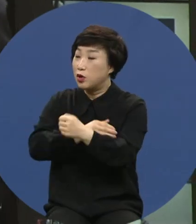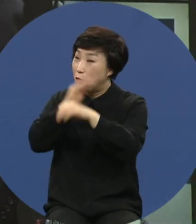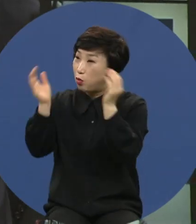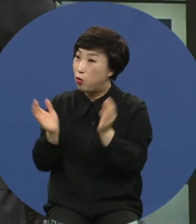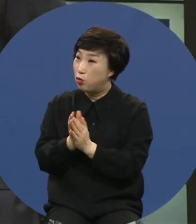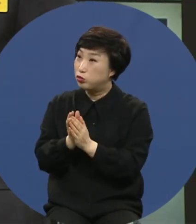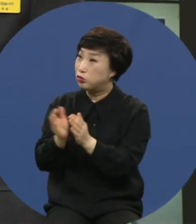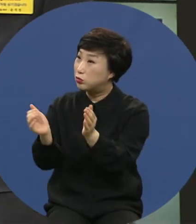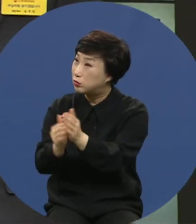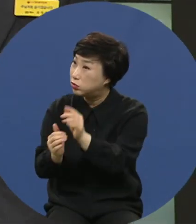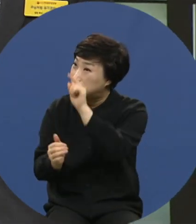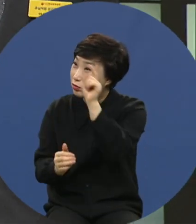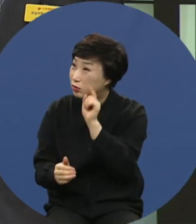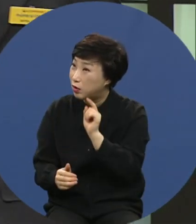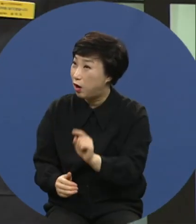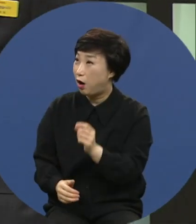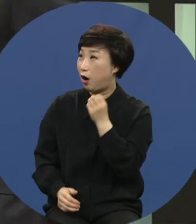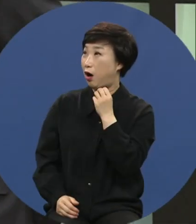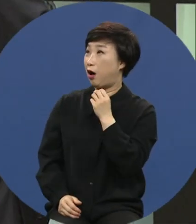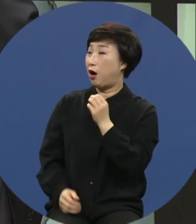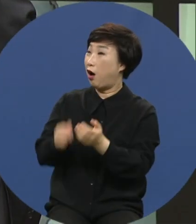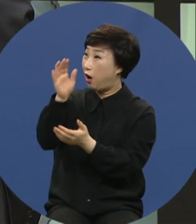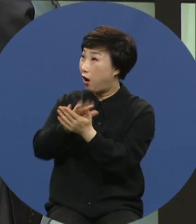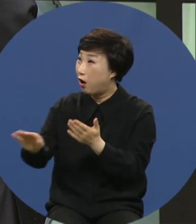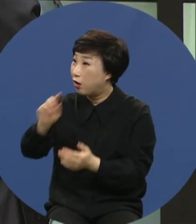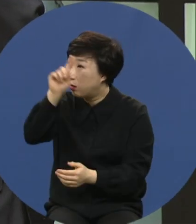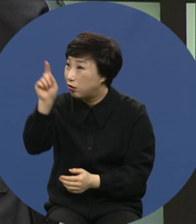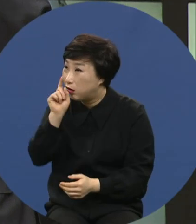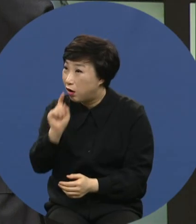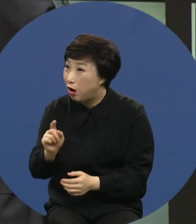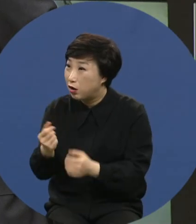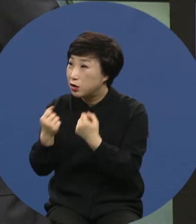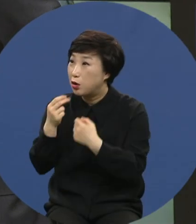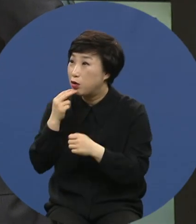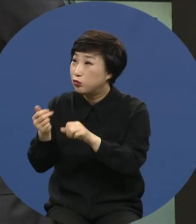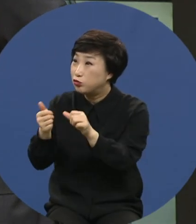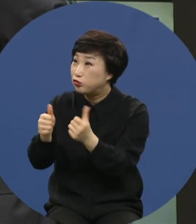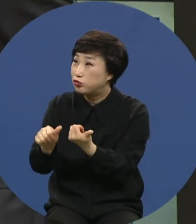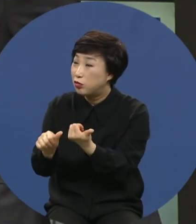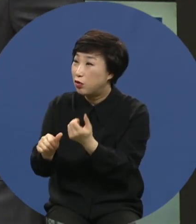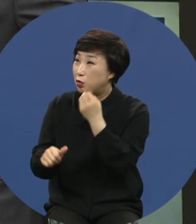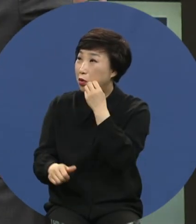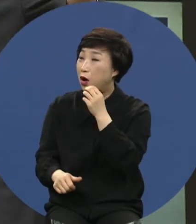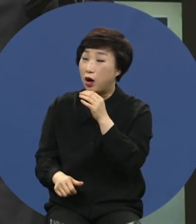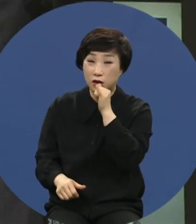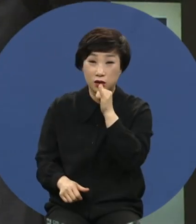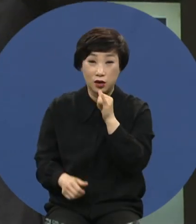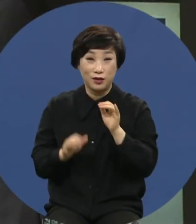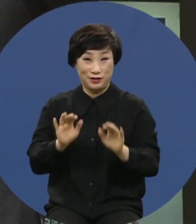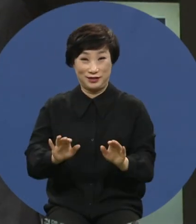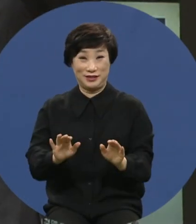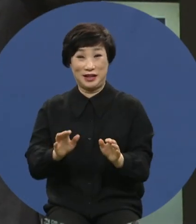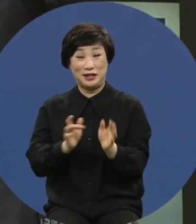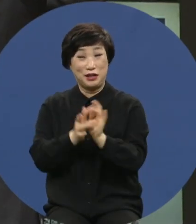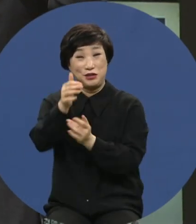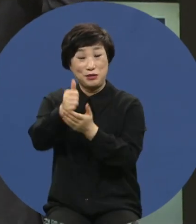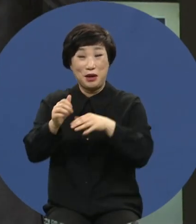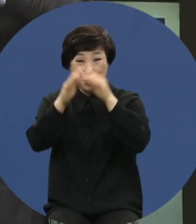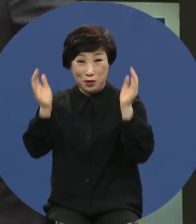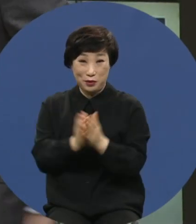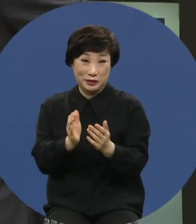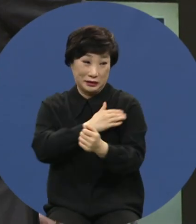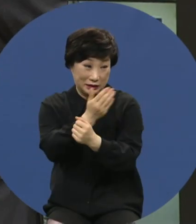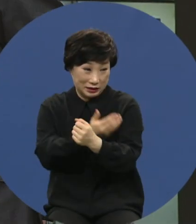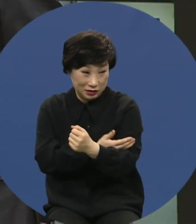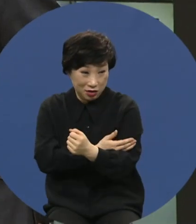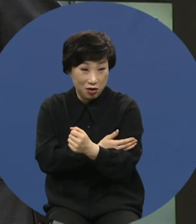그때로 종결됐나 보다, 힘없이 죽어가는구나 했지만은 주님은 자기의 모든